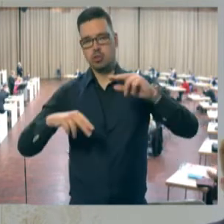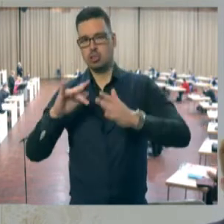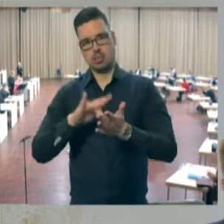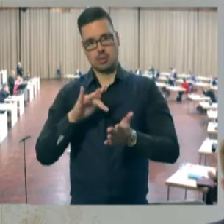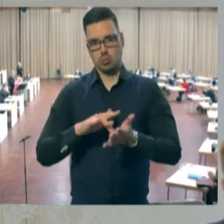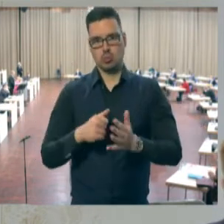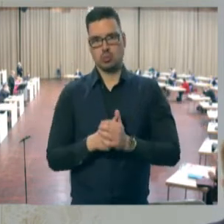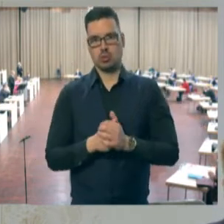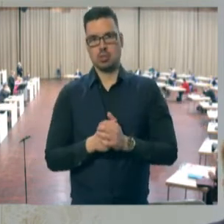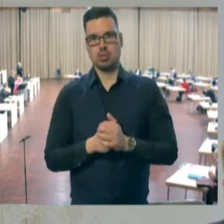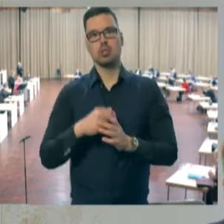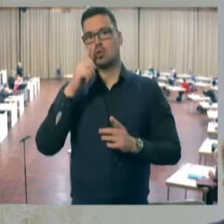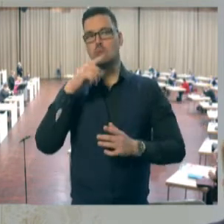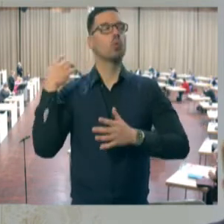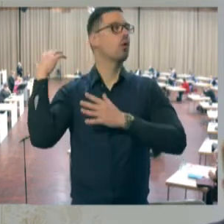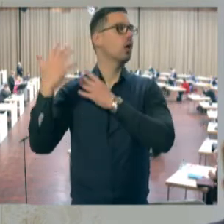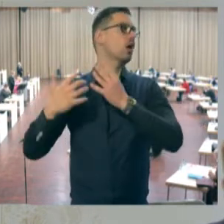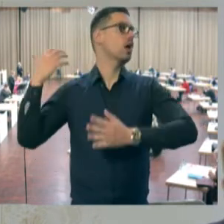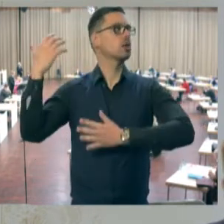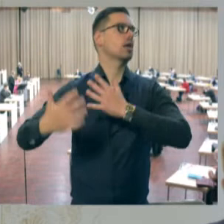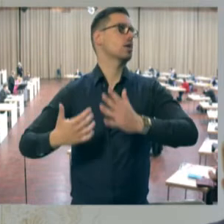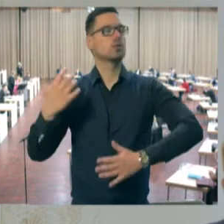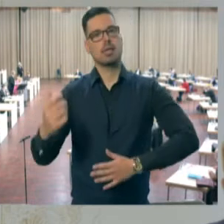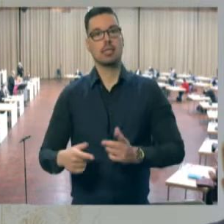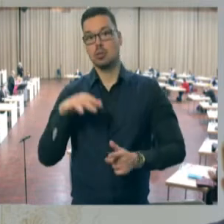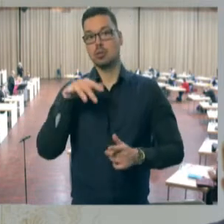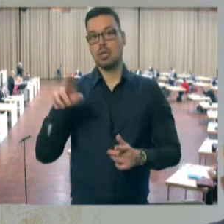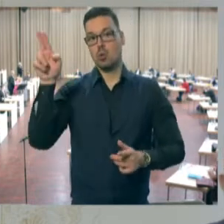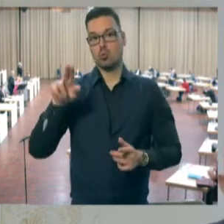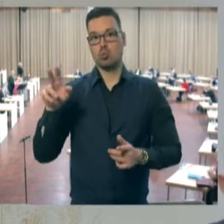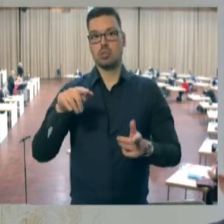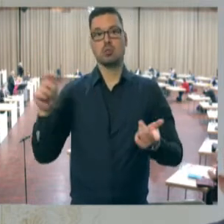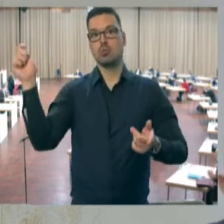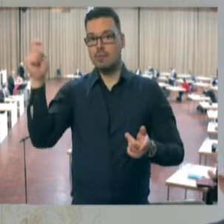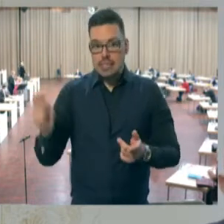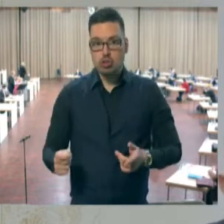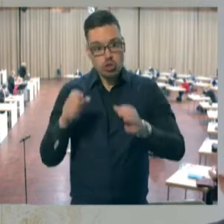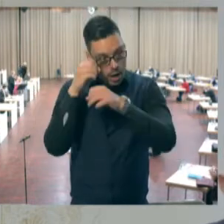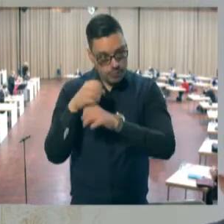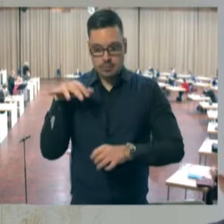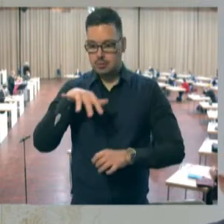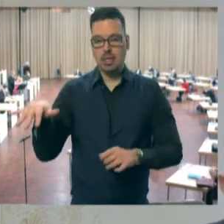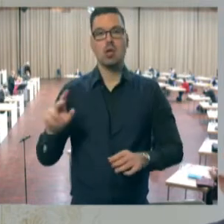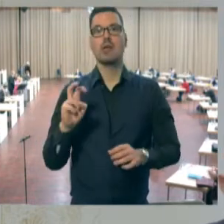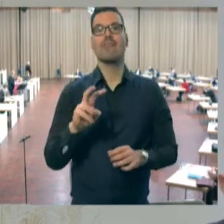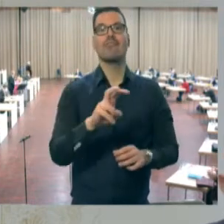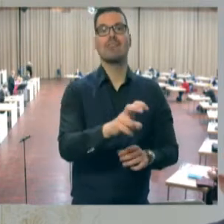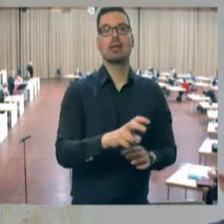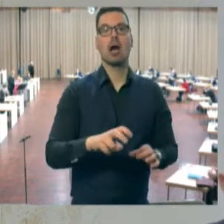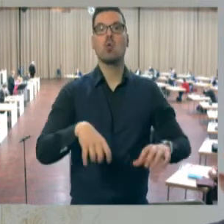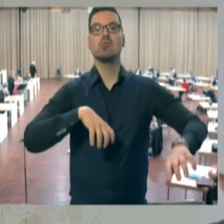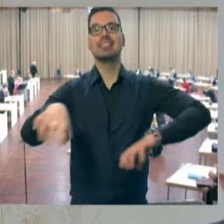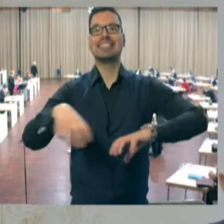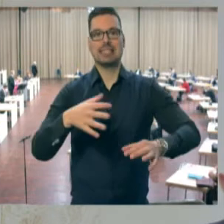nicht irgendwie nur so eine Story, die erzählt wird, das ist ja wissenschaftlich nachgewiesen, dass die Übertragung von Viren aus dem Tierreich auf